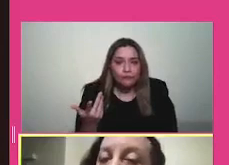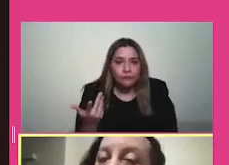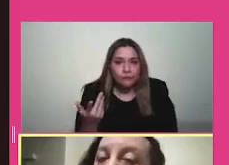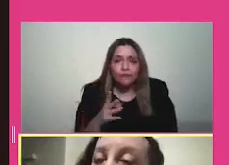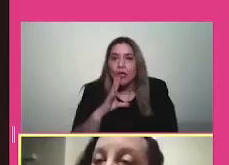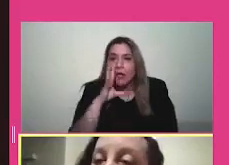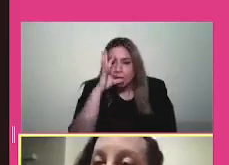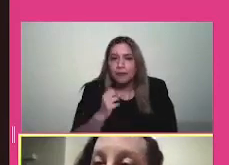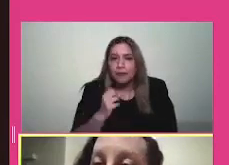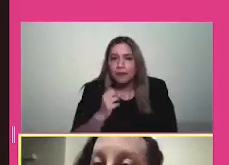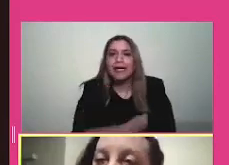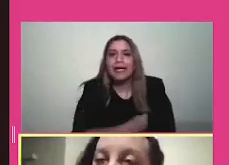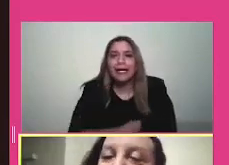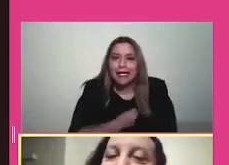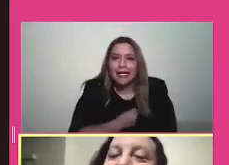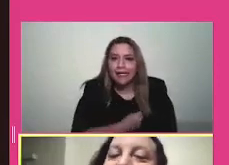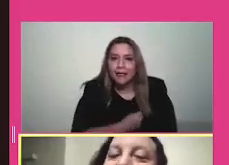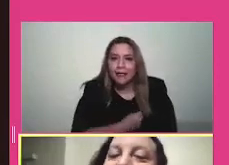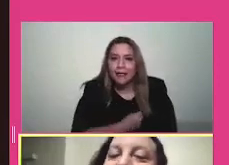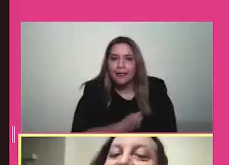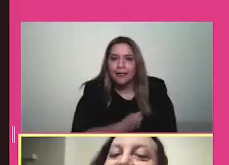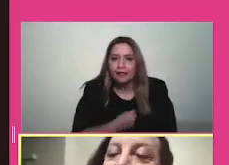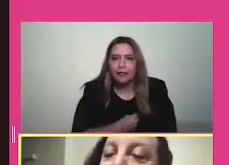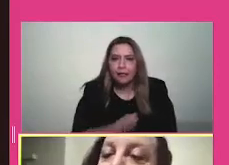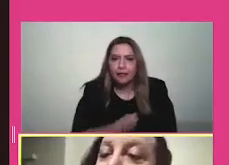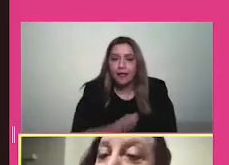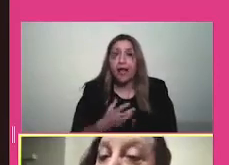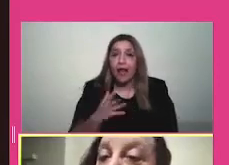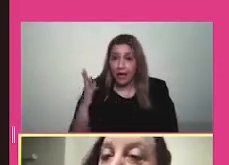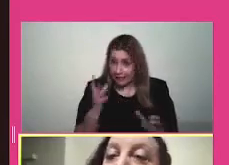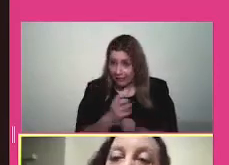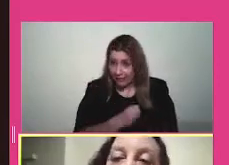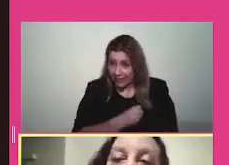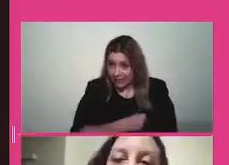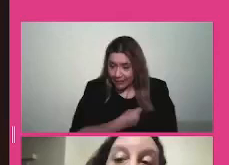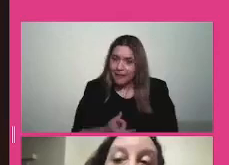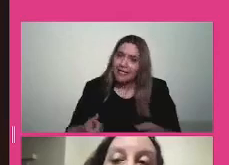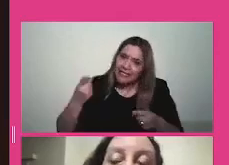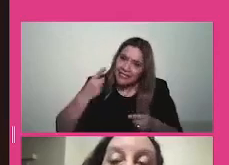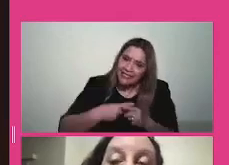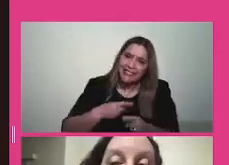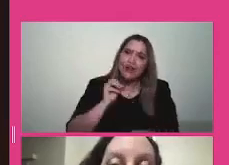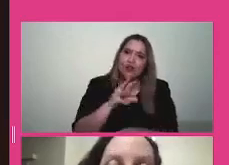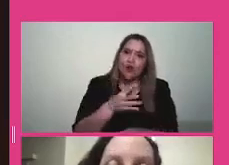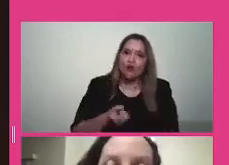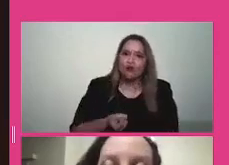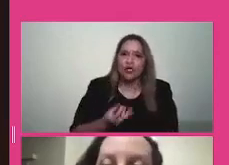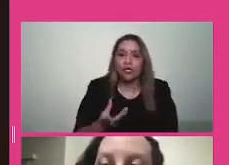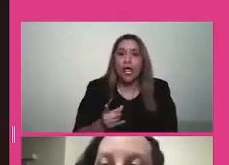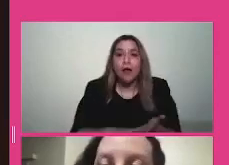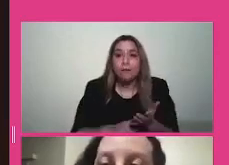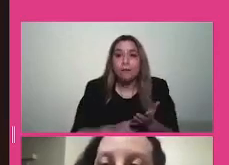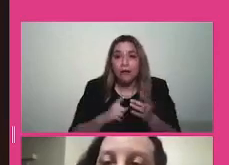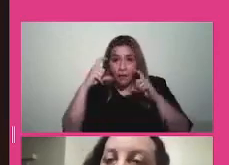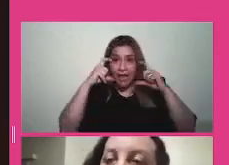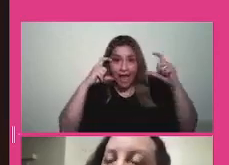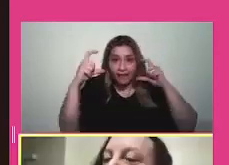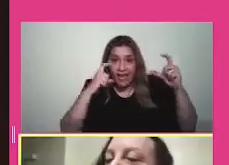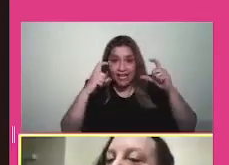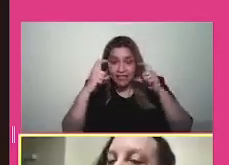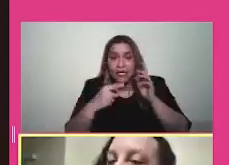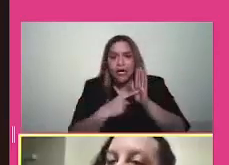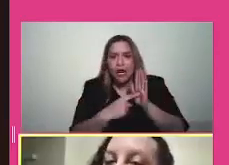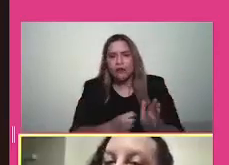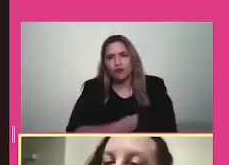ότι νιώθεις λύπη για να σου δώσει μια επιπλέον ζαριά. Οπότε πρέπει να πάρεις μια έκφραση με το πρόσωπό σου που να